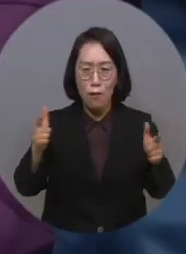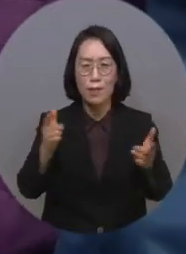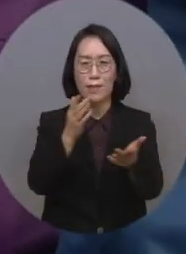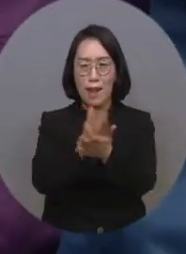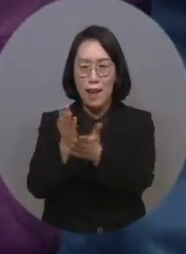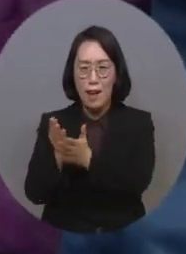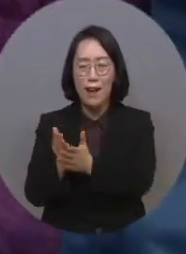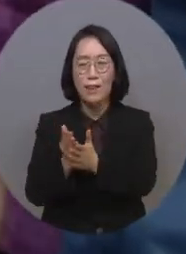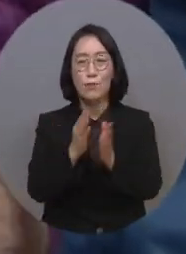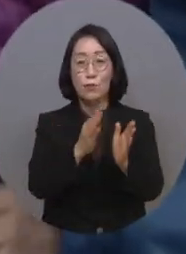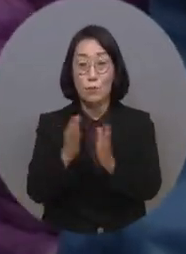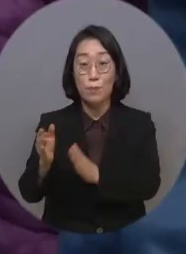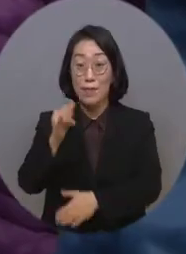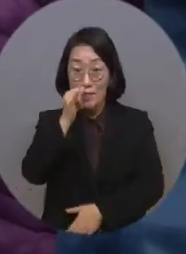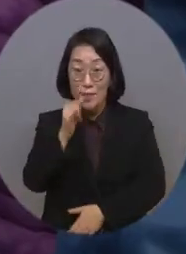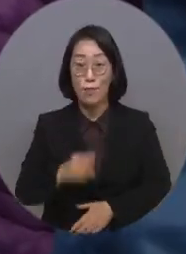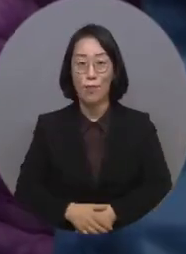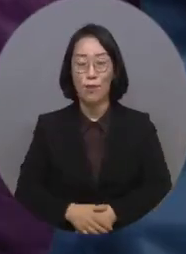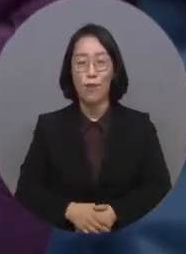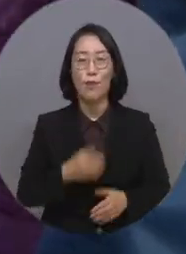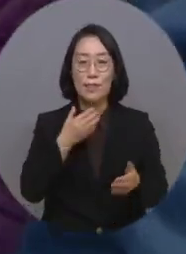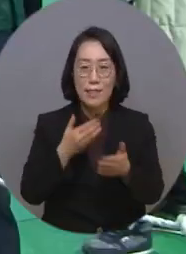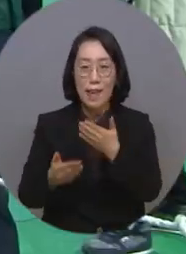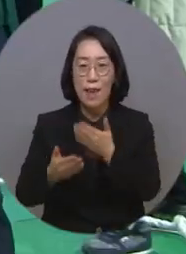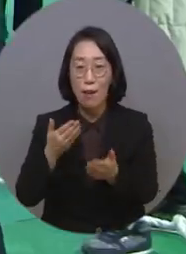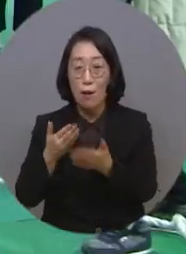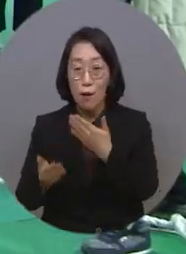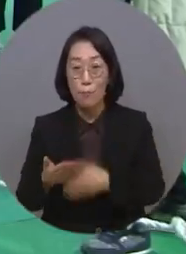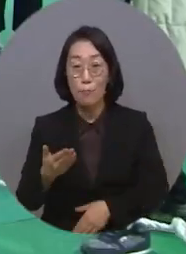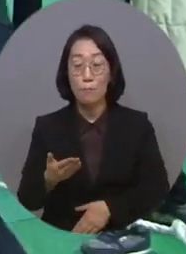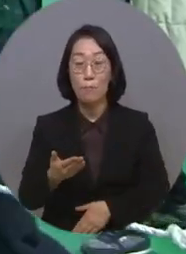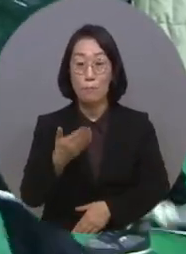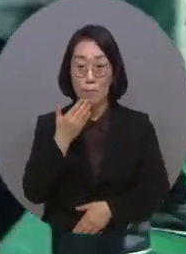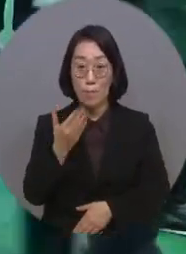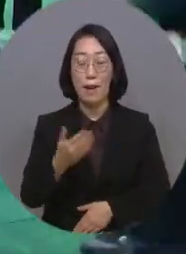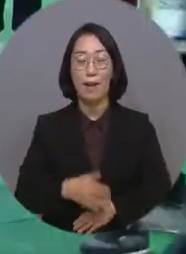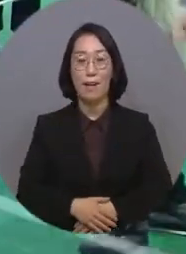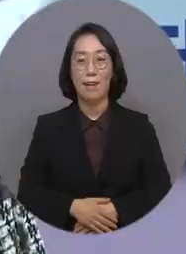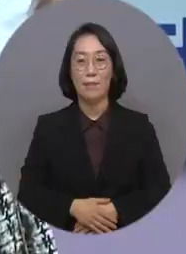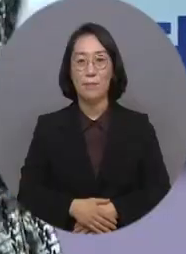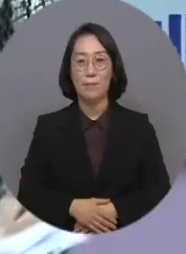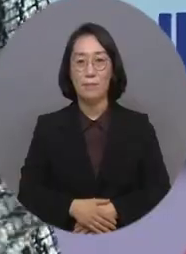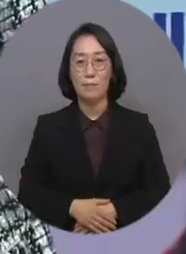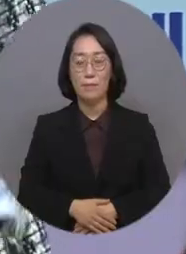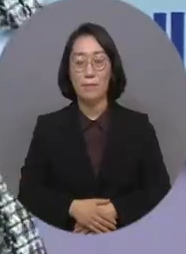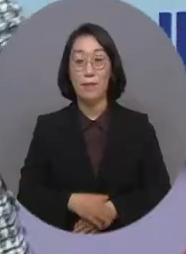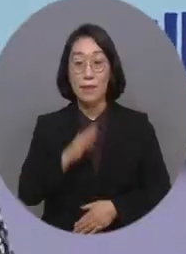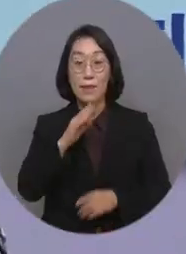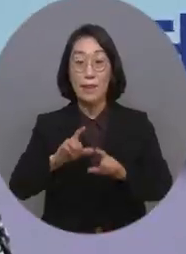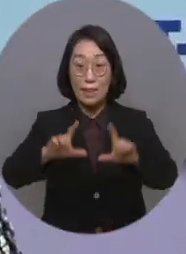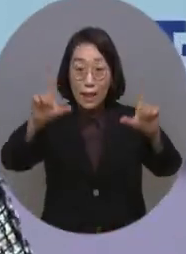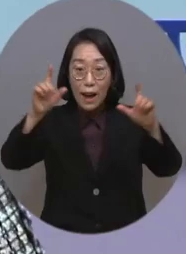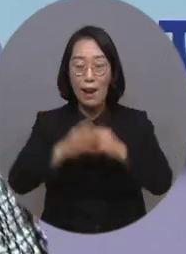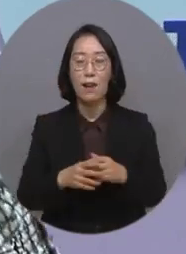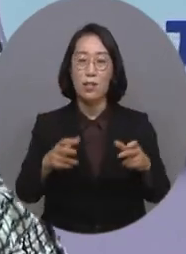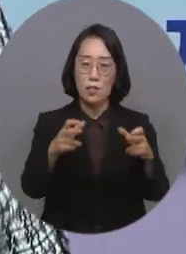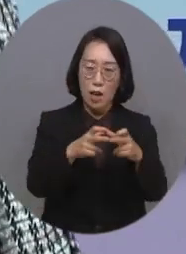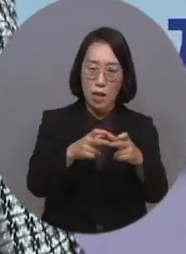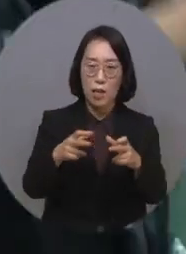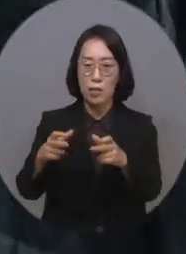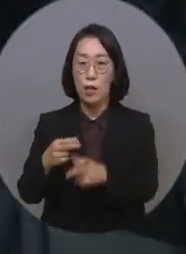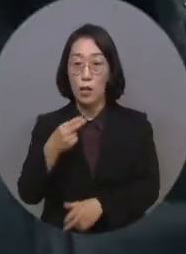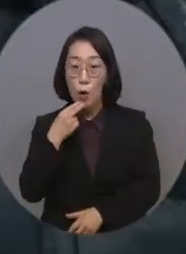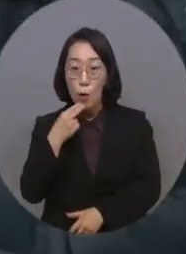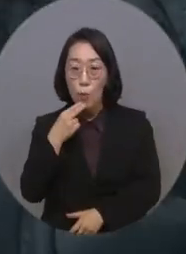큰 공 넘기기 등 다양한 프로그램들이 준비되어 행사를 이어나갑니다. 이번 행사를 통하여 장애인과